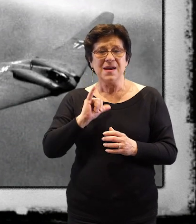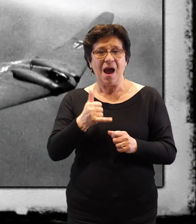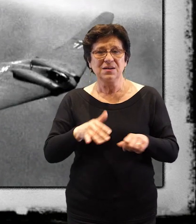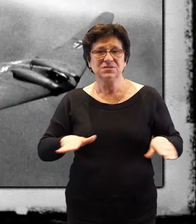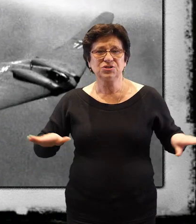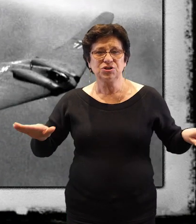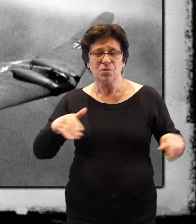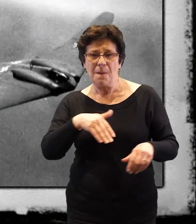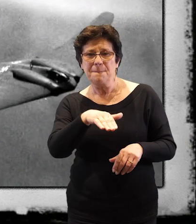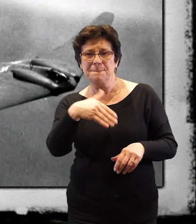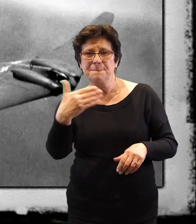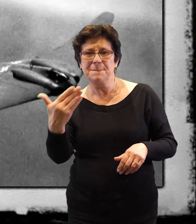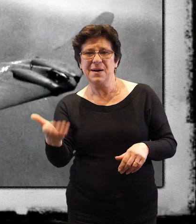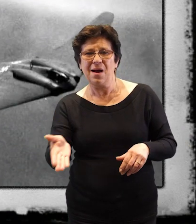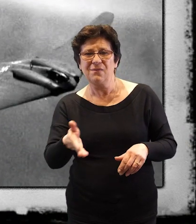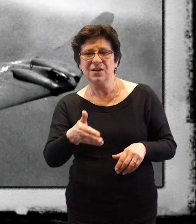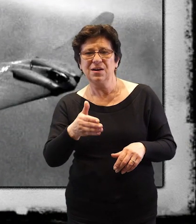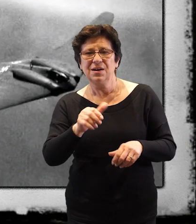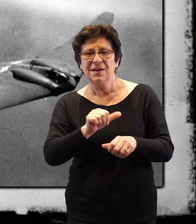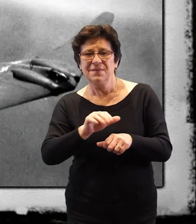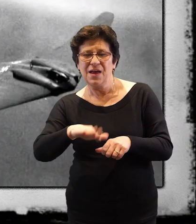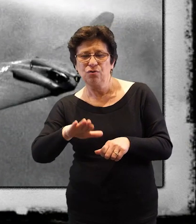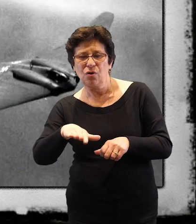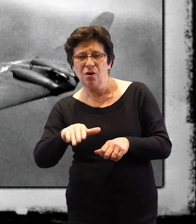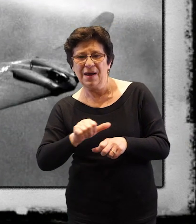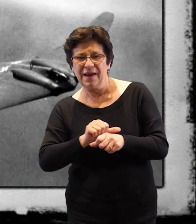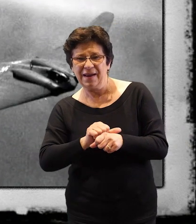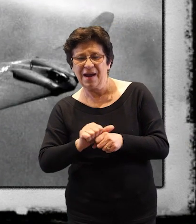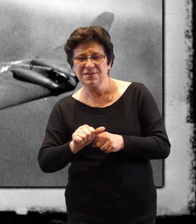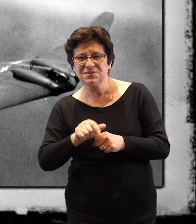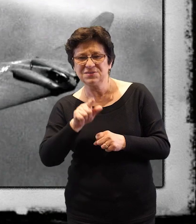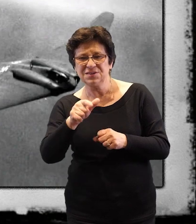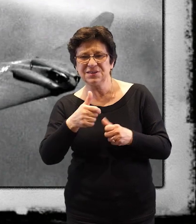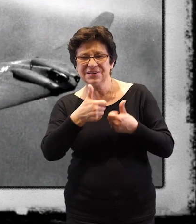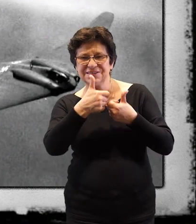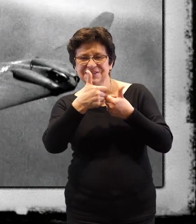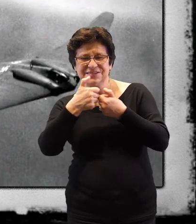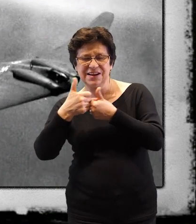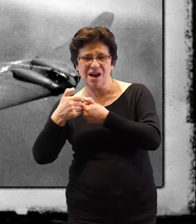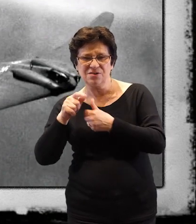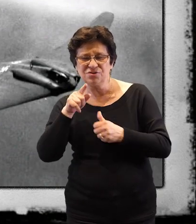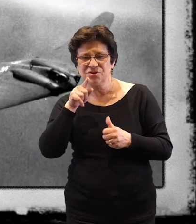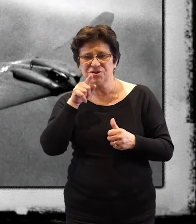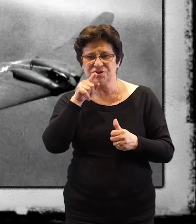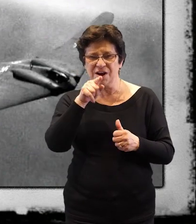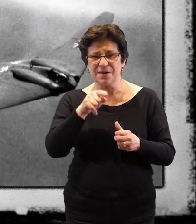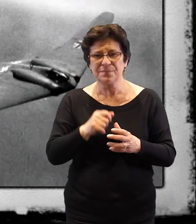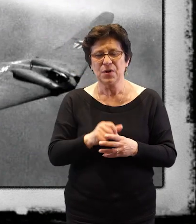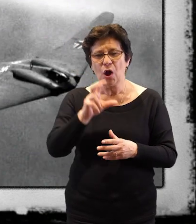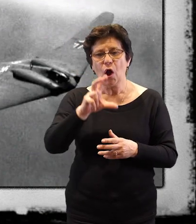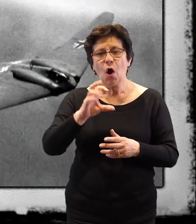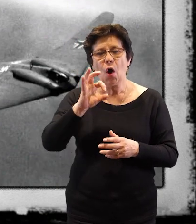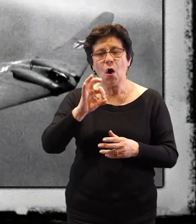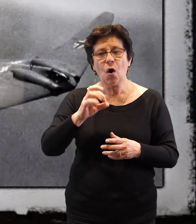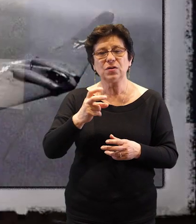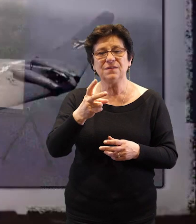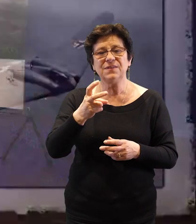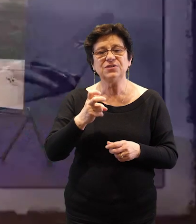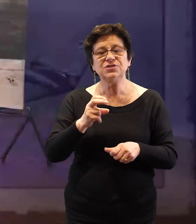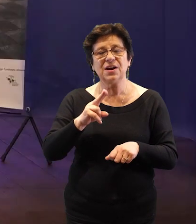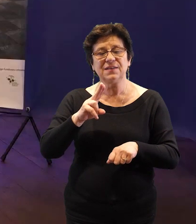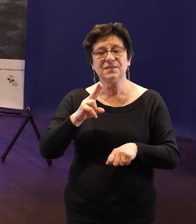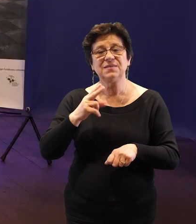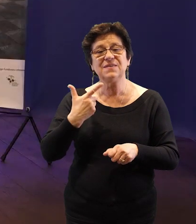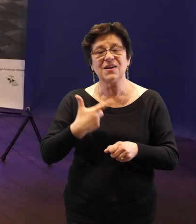Tutaj na dole po prawej stronie jest opracowany przez braci Horten H-229. To były